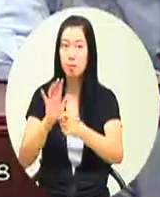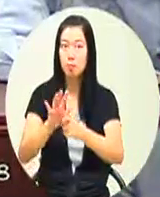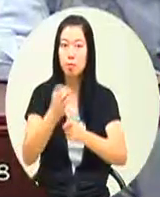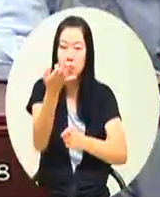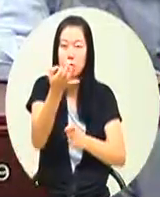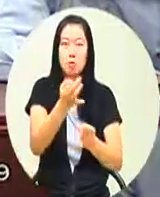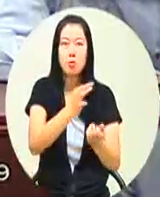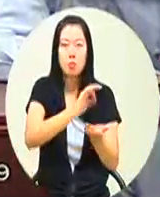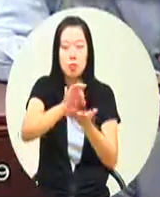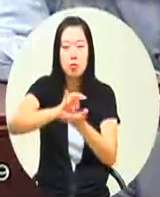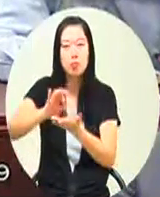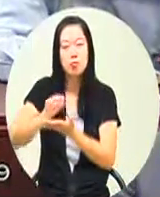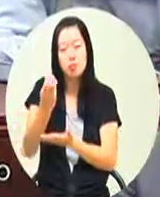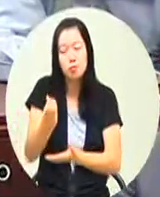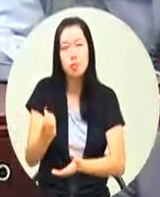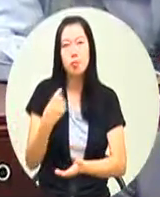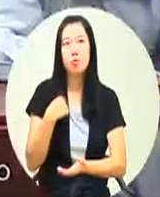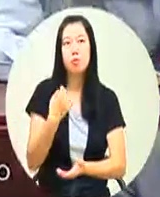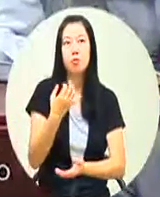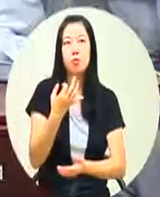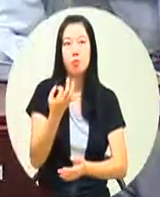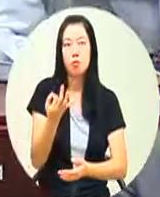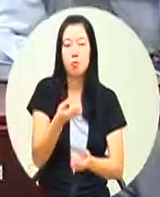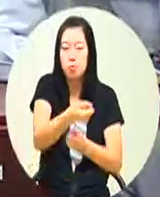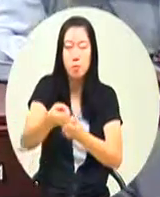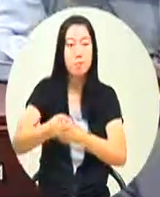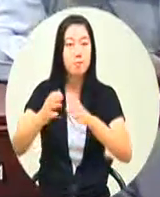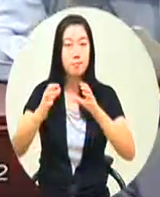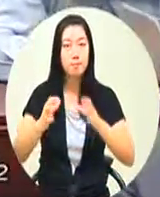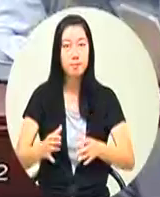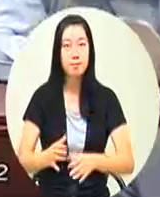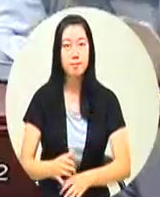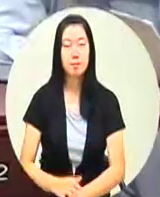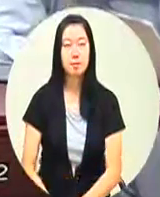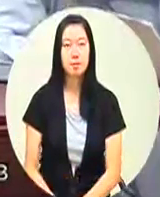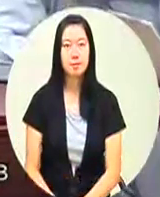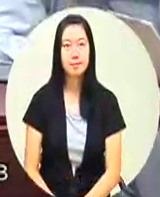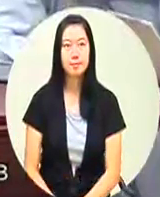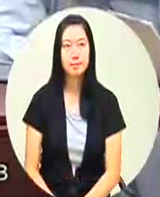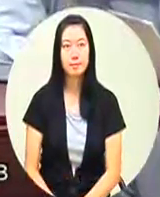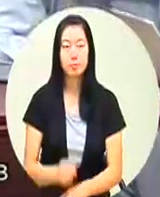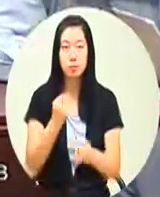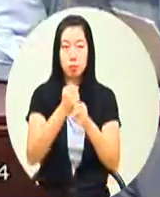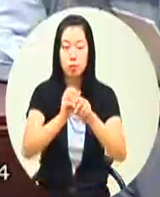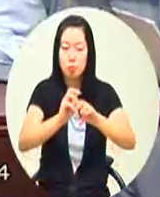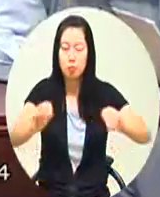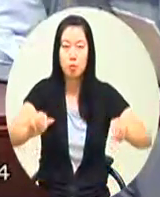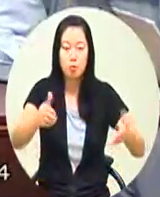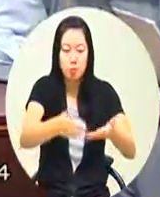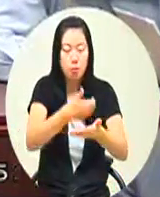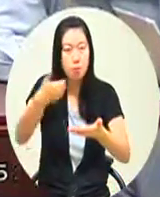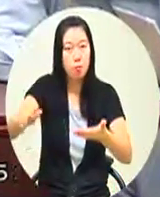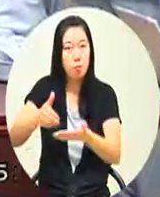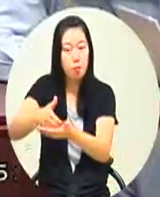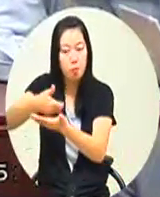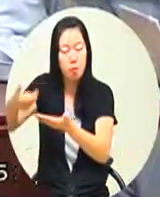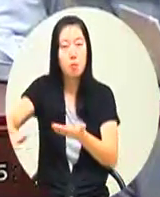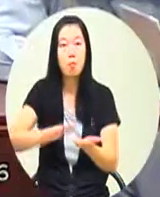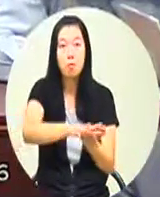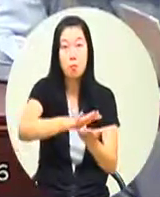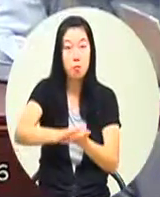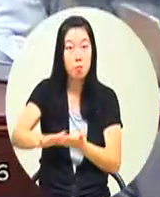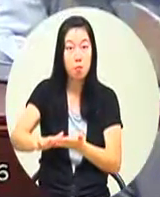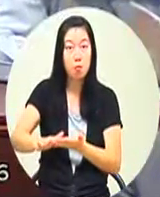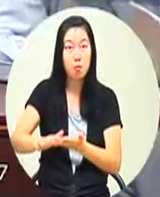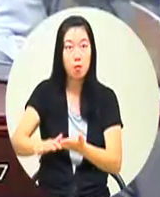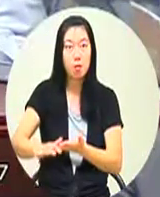之下，我们都筹办了很多整个一个清运的一个工作。那这几年来，尤其在从